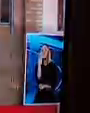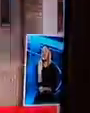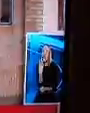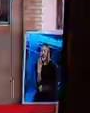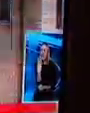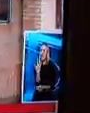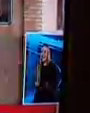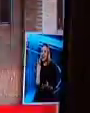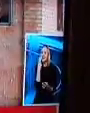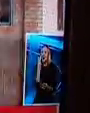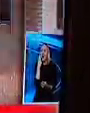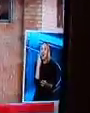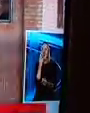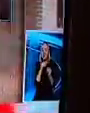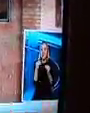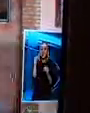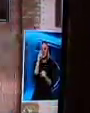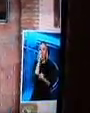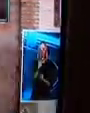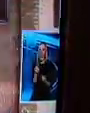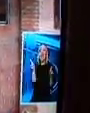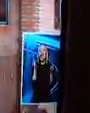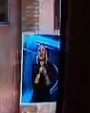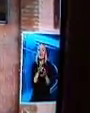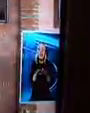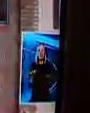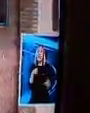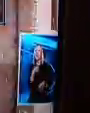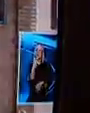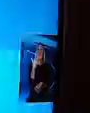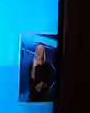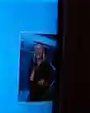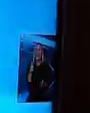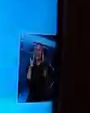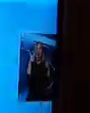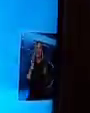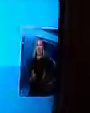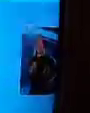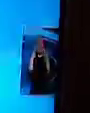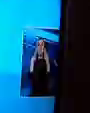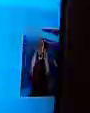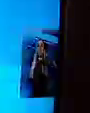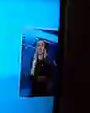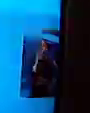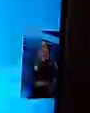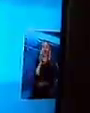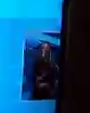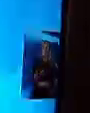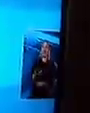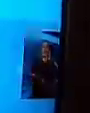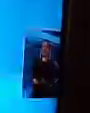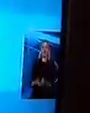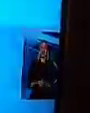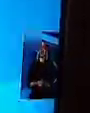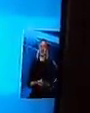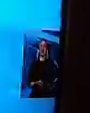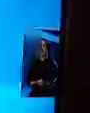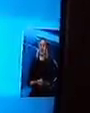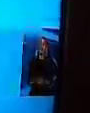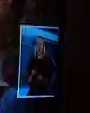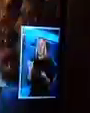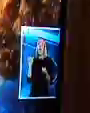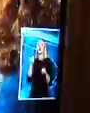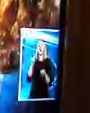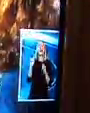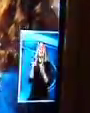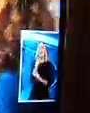to osjeća i natalitetu u našem selu. Do pre par godine je bilo po 2-3 deteta, evo sad ove godine recimo 13. Pored najboljih